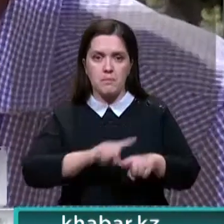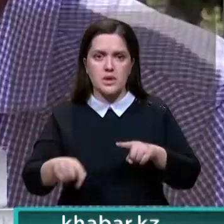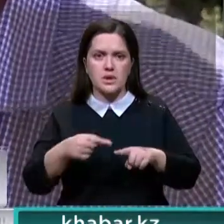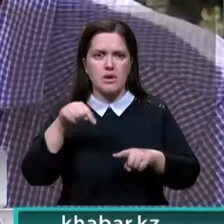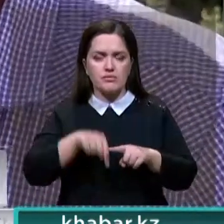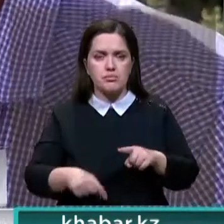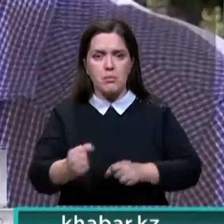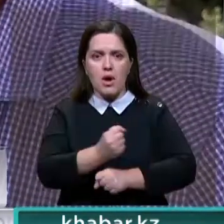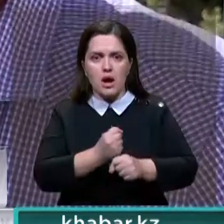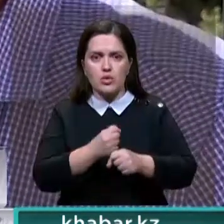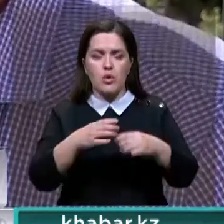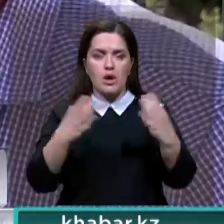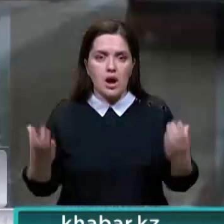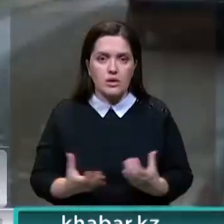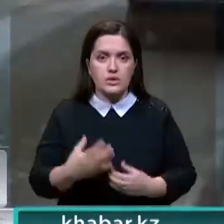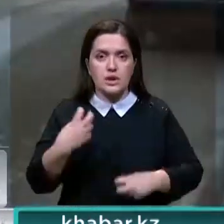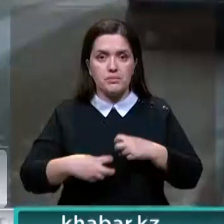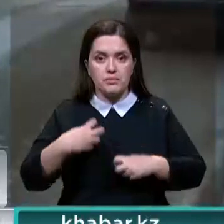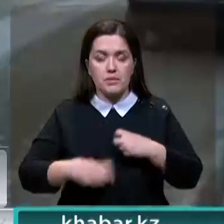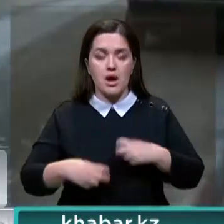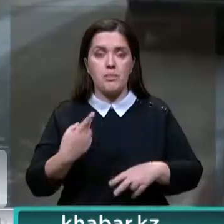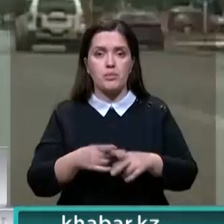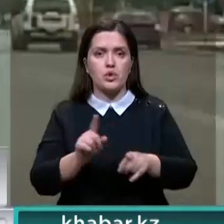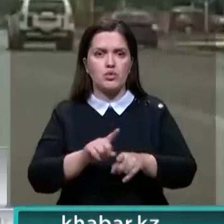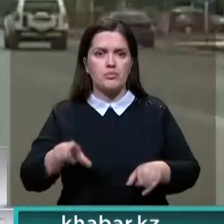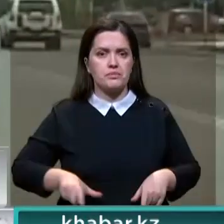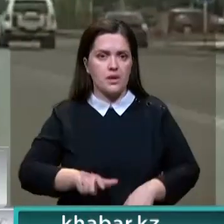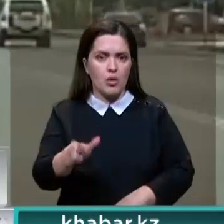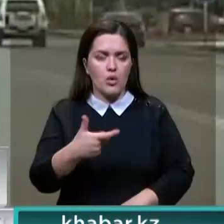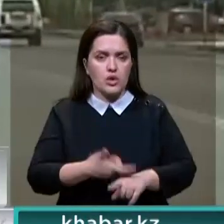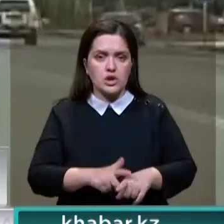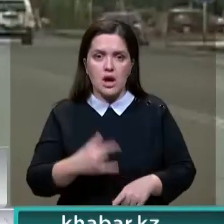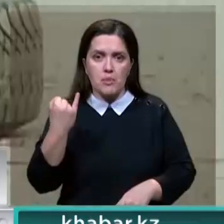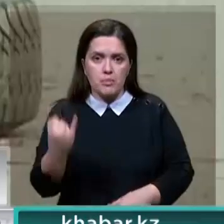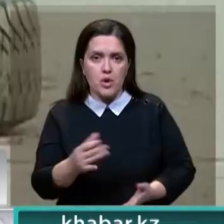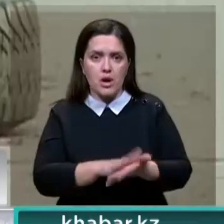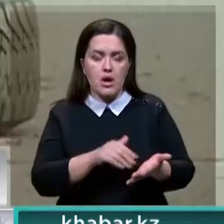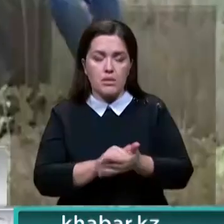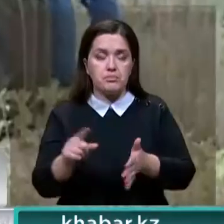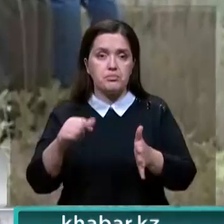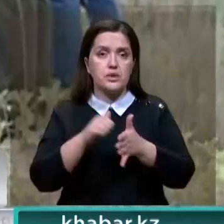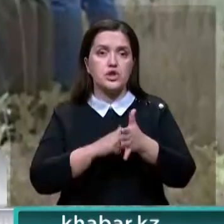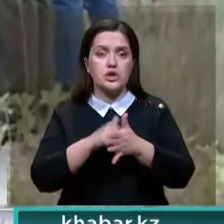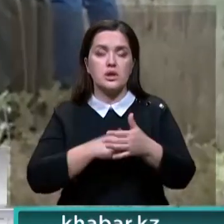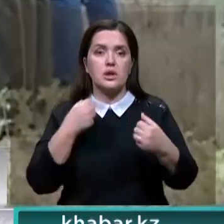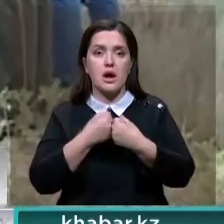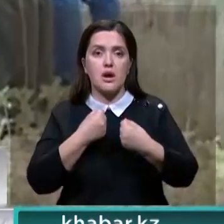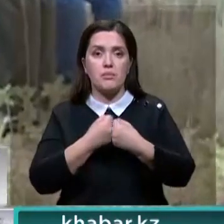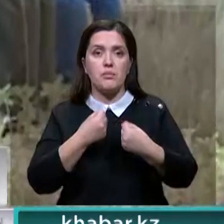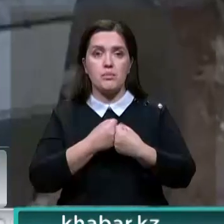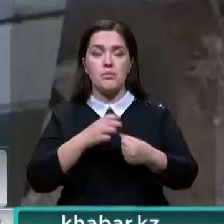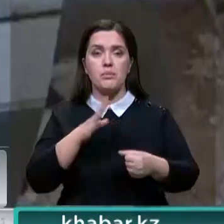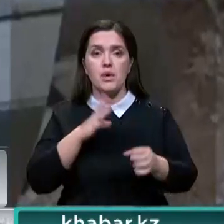часть, колеса часто выходят из строя. Плачевное состояние дорожной инфраструктуры приводит к ДТП, уверены прокуроры. С начала года